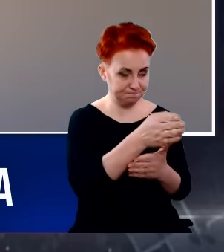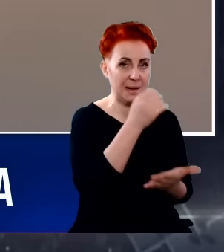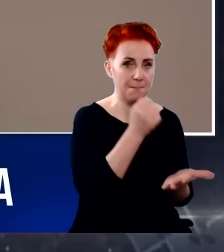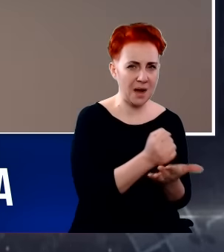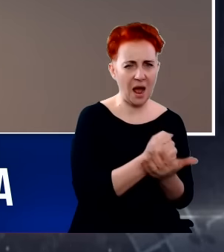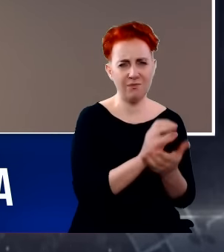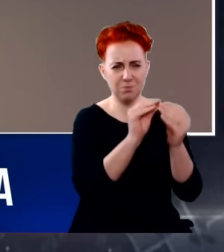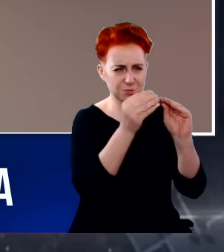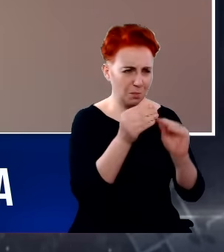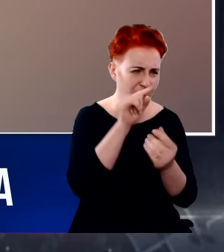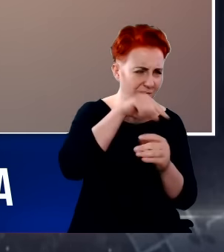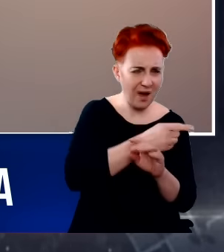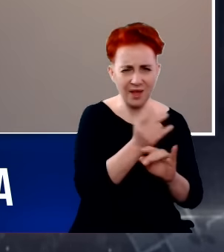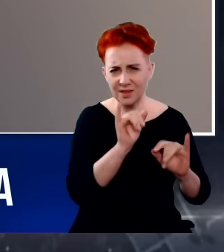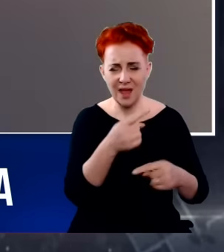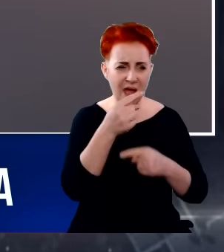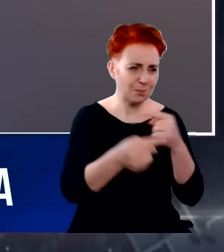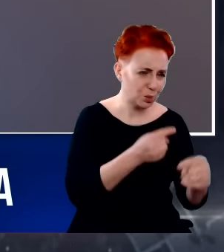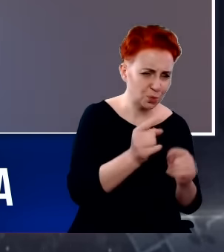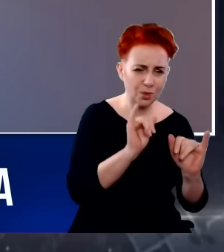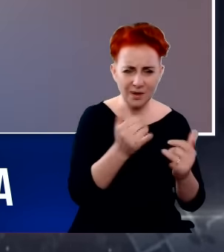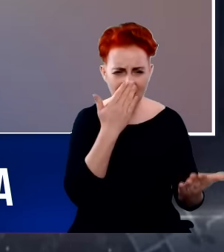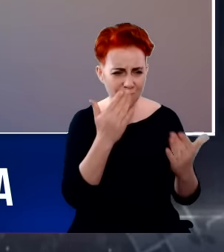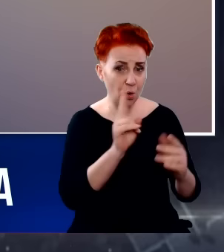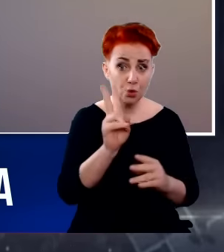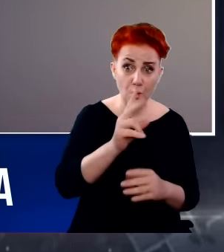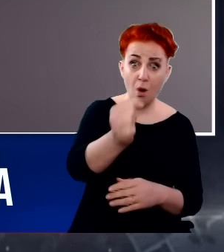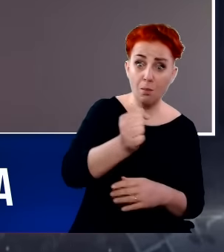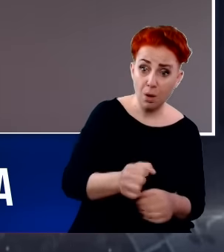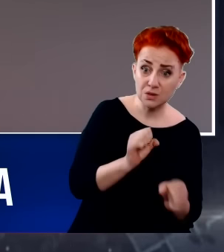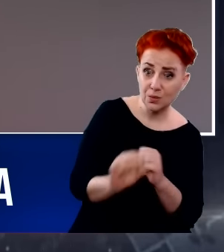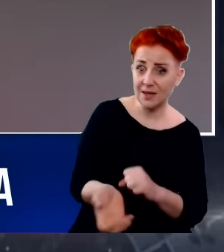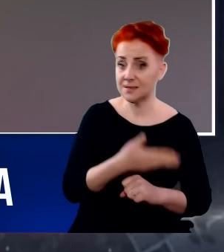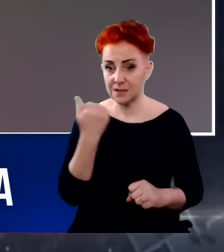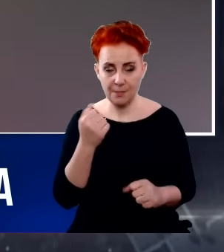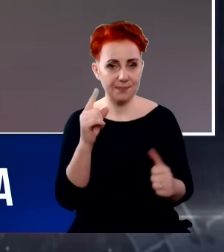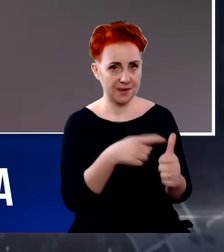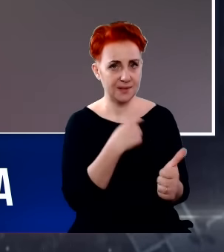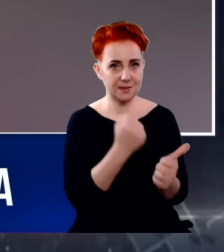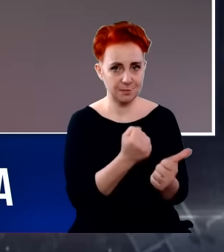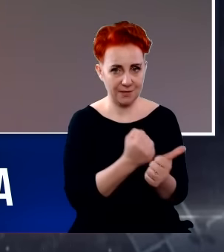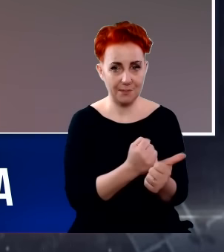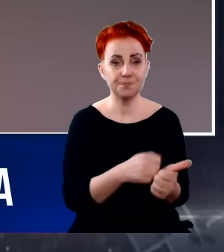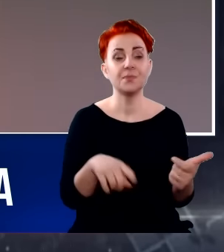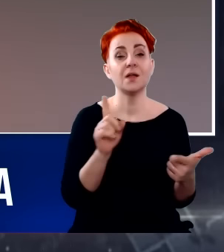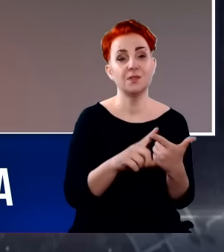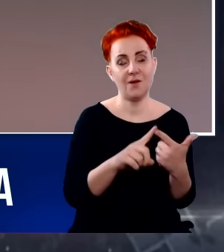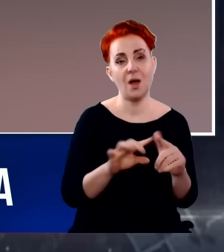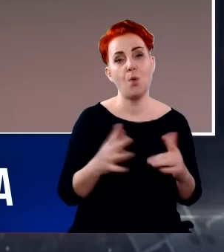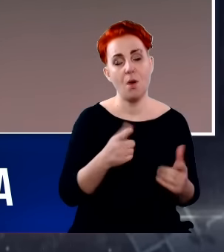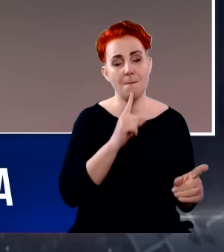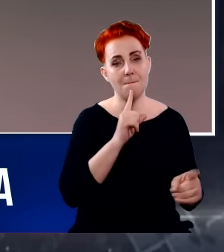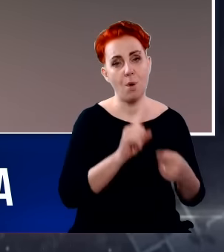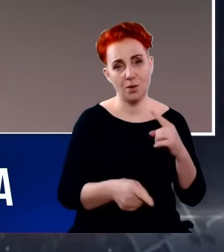zawiłości, jak ta procedura naprawdę wygląda i kto jest posłem, a kto nie jest, to jest jedna sprawa, ale druga sprawa to też jest polityka.